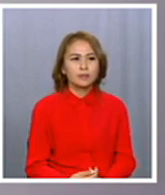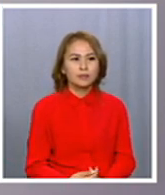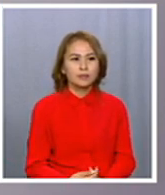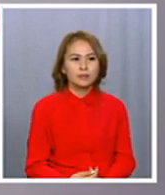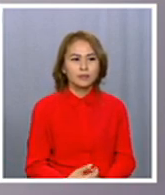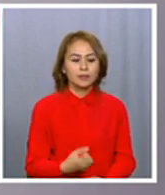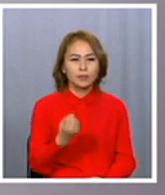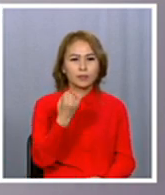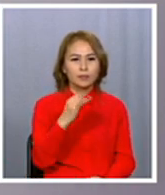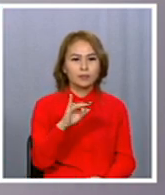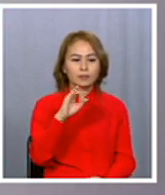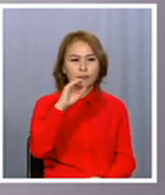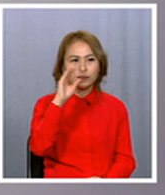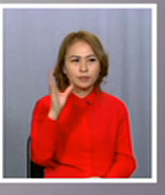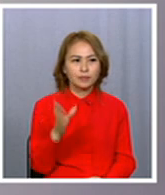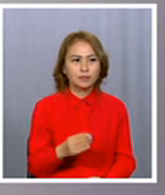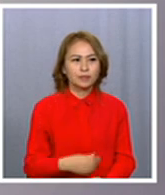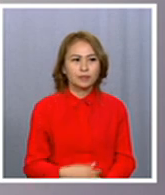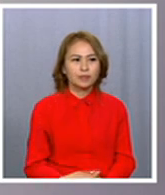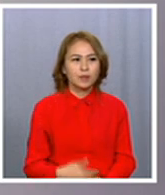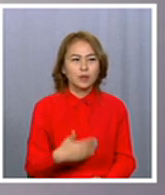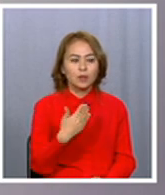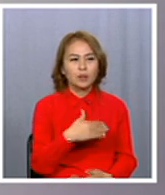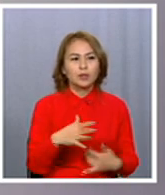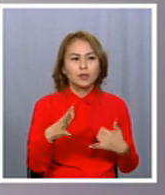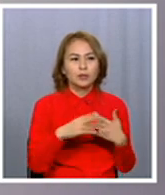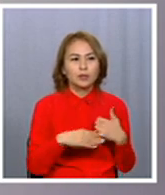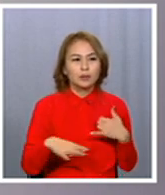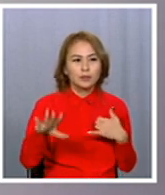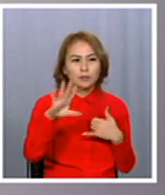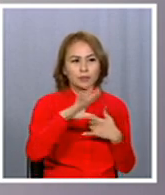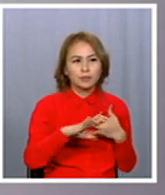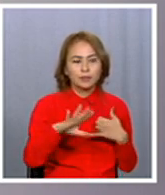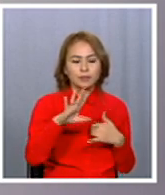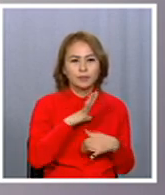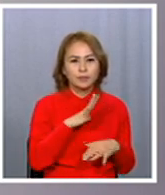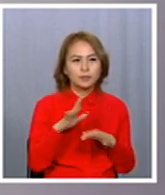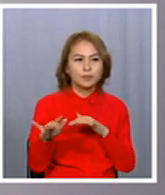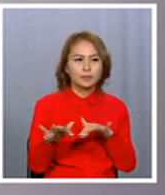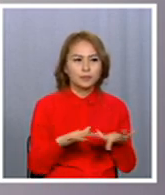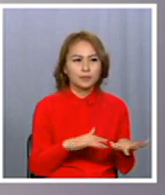әрине ай. Ол жерді айнала қозғалады.